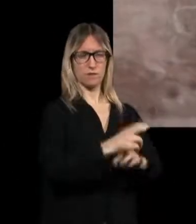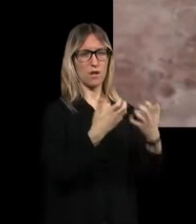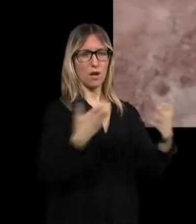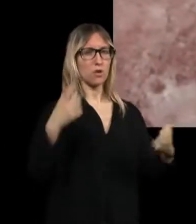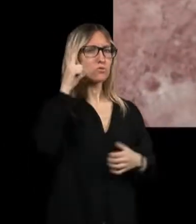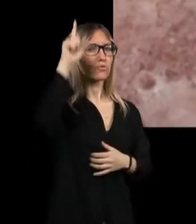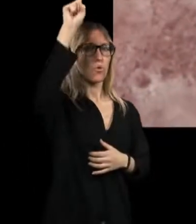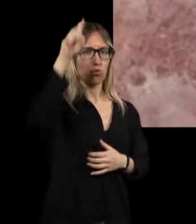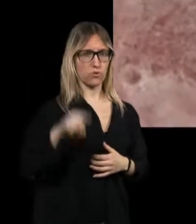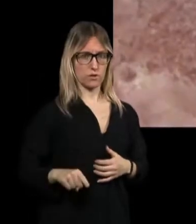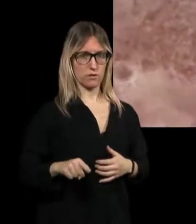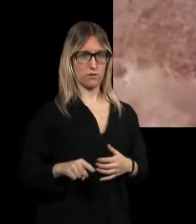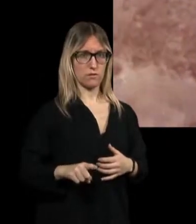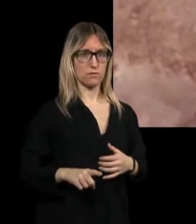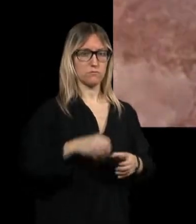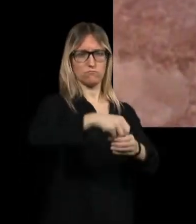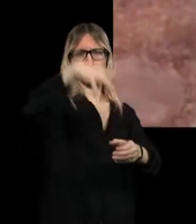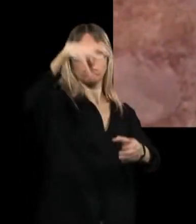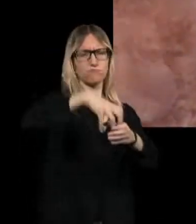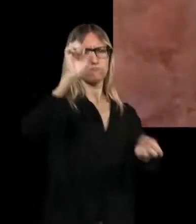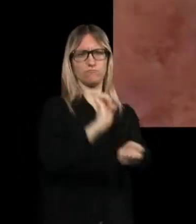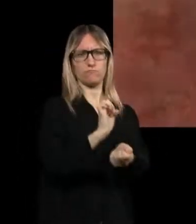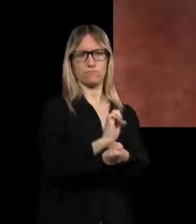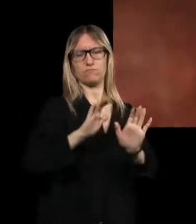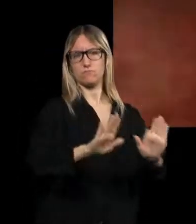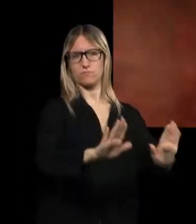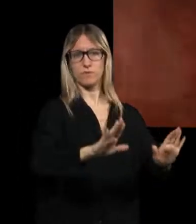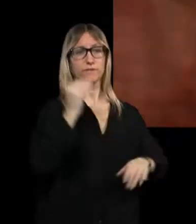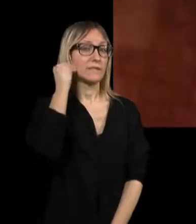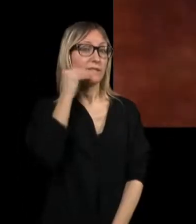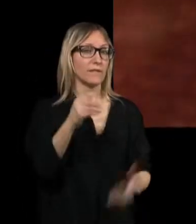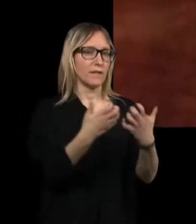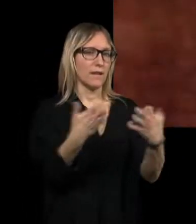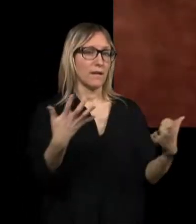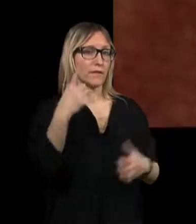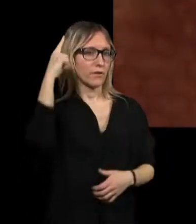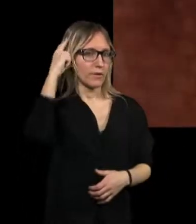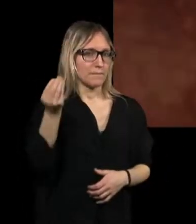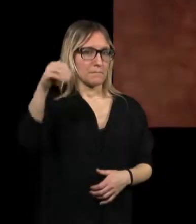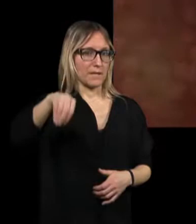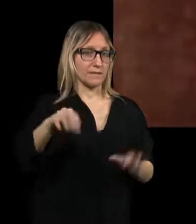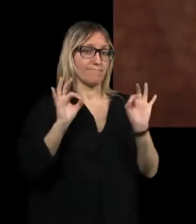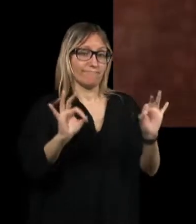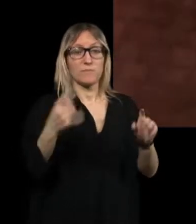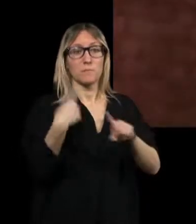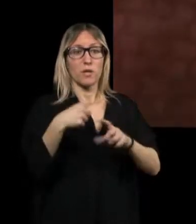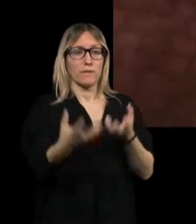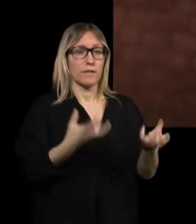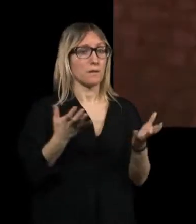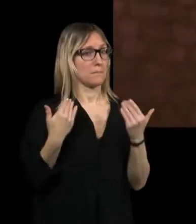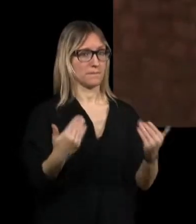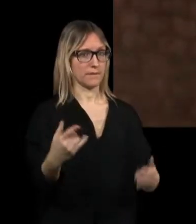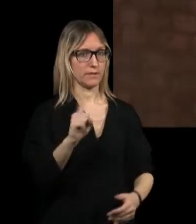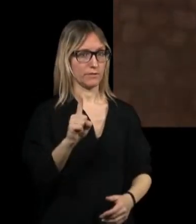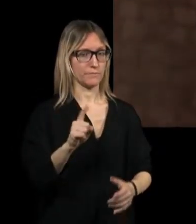forn i a dalt els fumerals. El refredament serà en 5 dies més. Ja se sap, la cuita no vol presses.